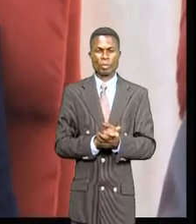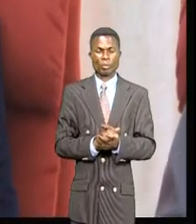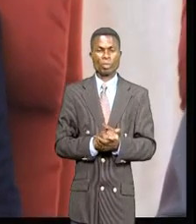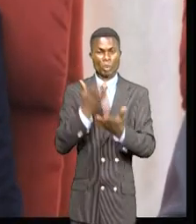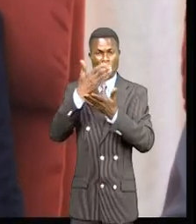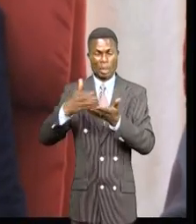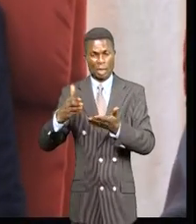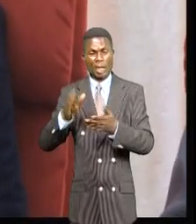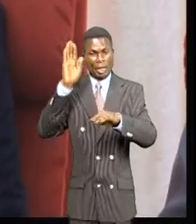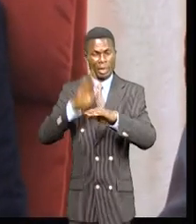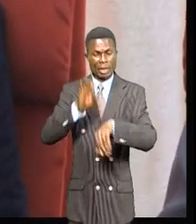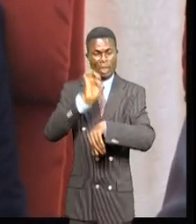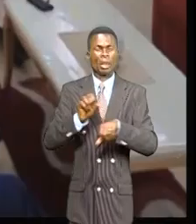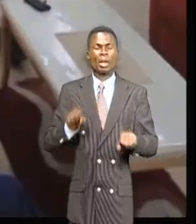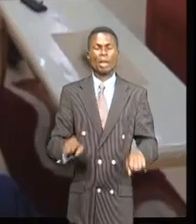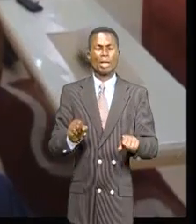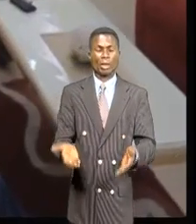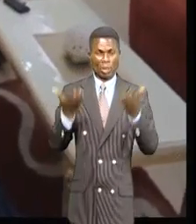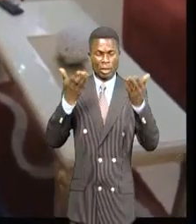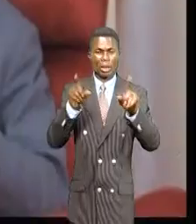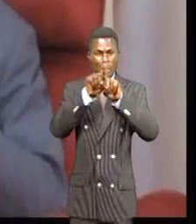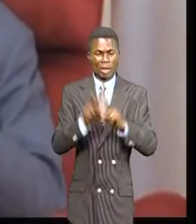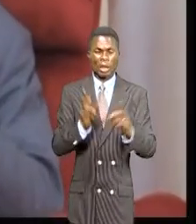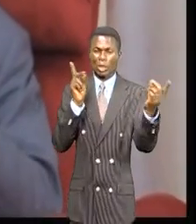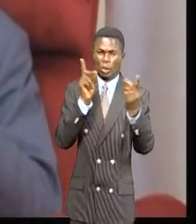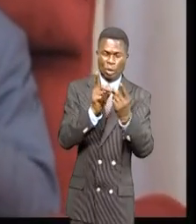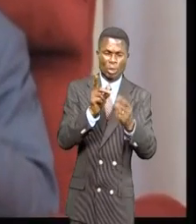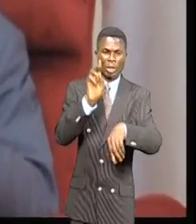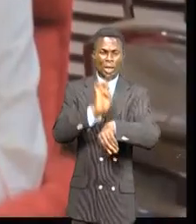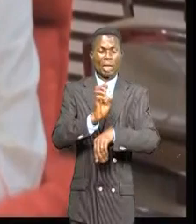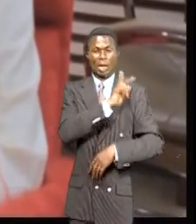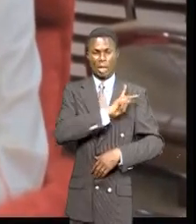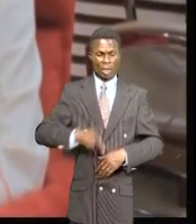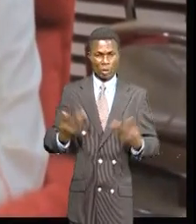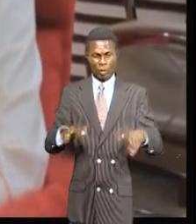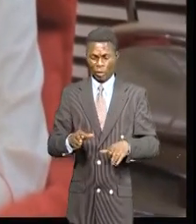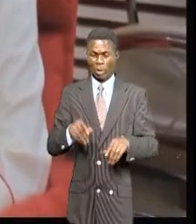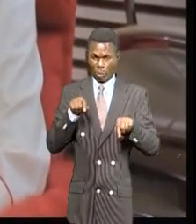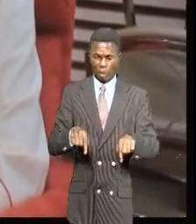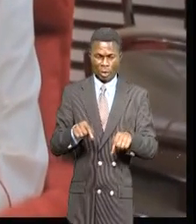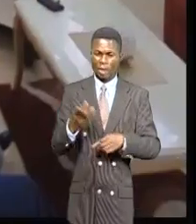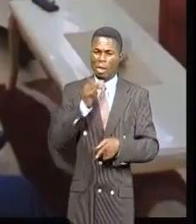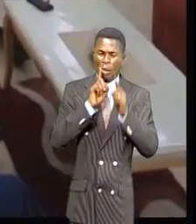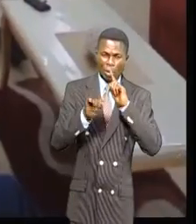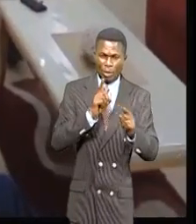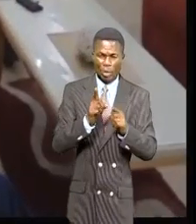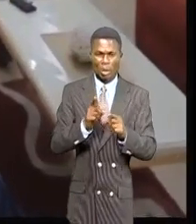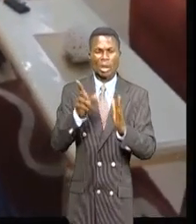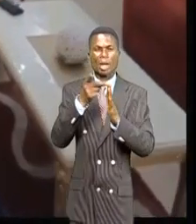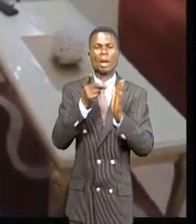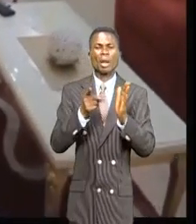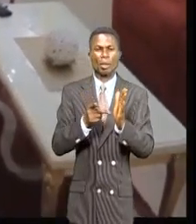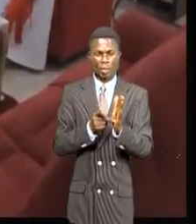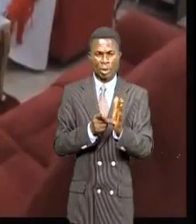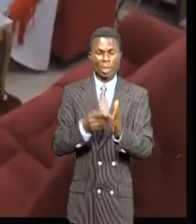l'étape de l'Église de réveil et celle de l'Église kimbanguiste, Christophe Mbosso et Fridolin Ambongo ont partagé le principe selon